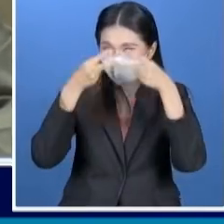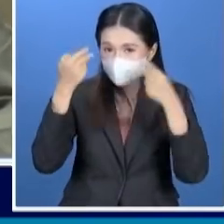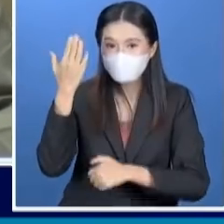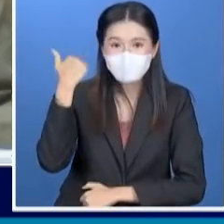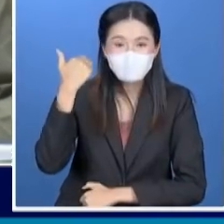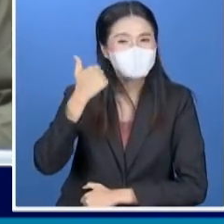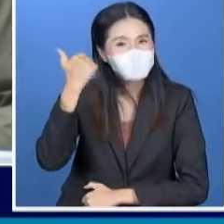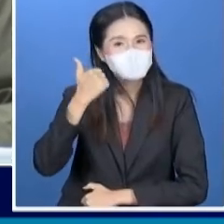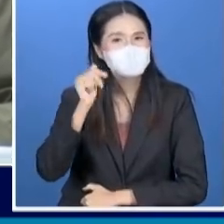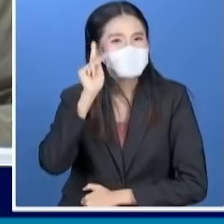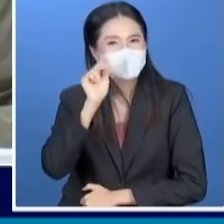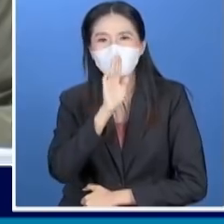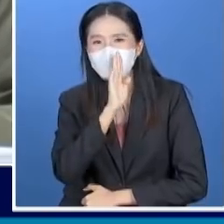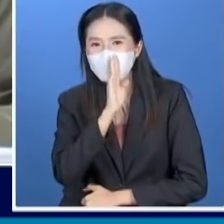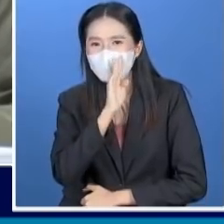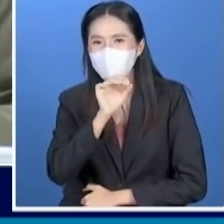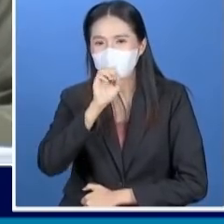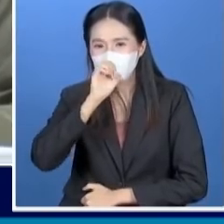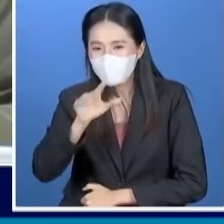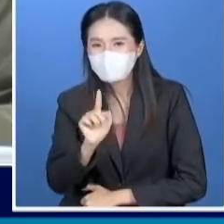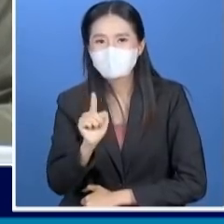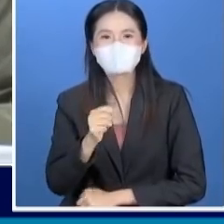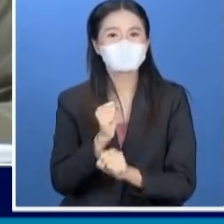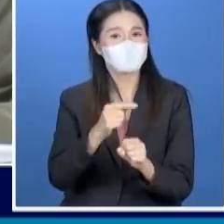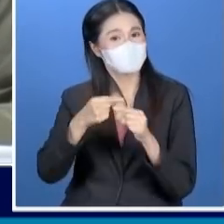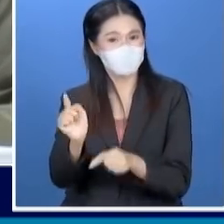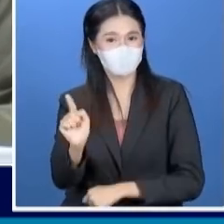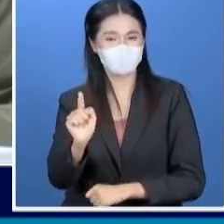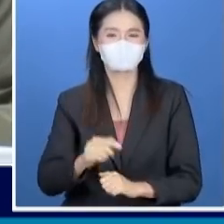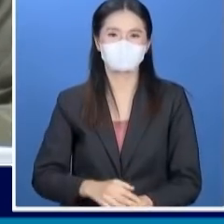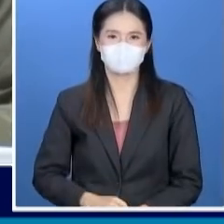ที่ปล่อยข่าวเท็จสร้างข่าวเท็จอันนี้ทางตำรวจทำยังไงต่อครับท่านครับ